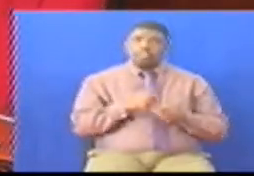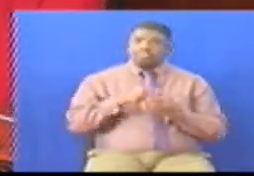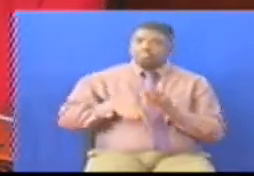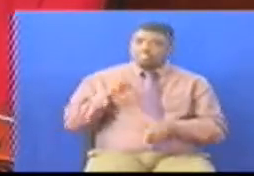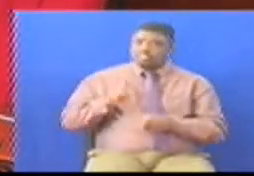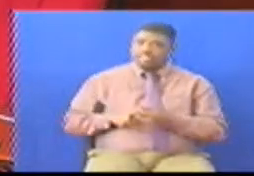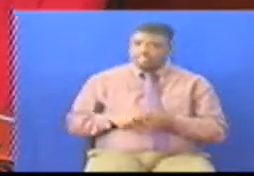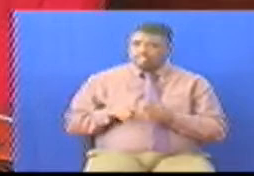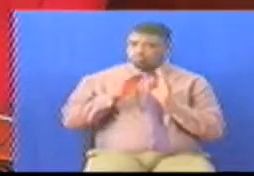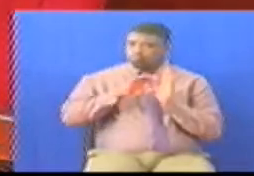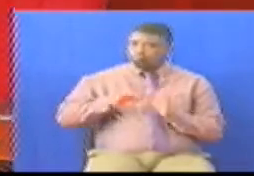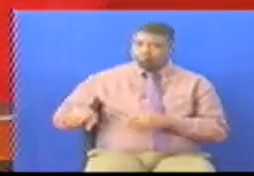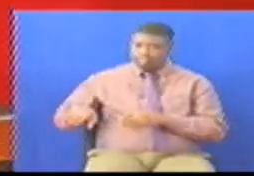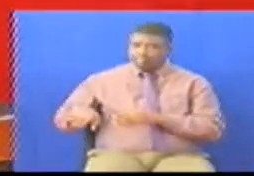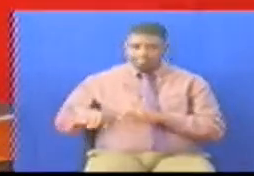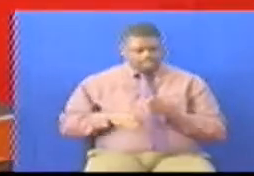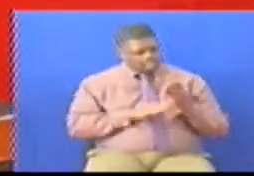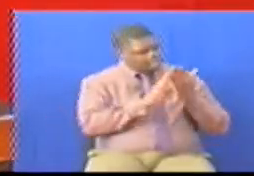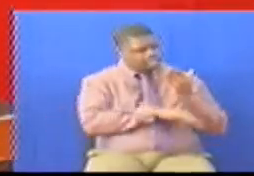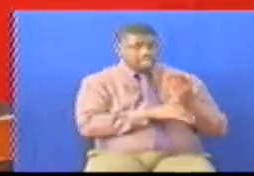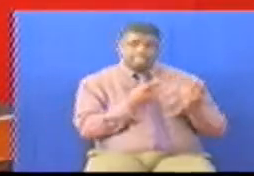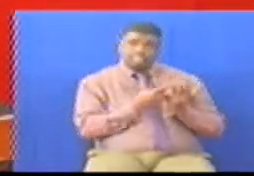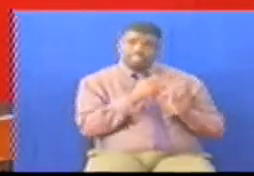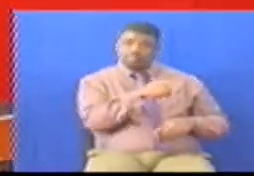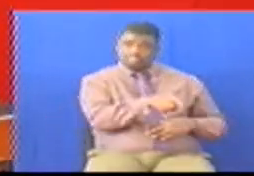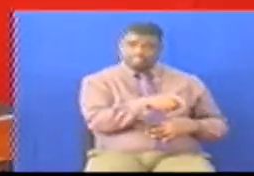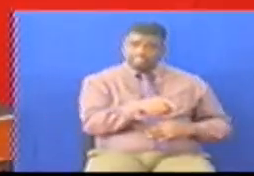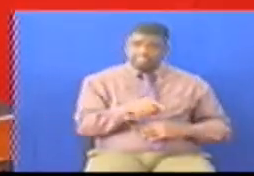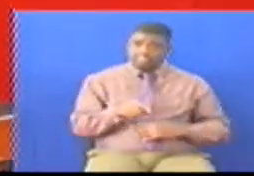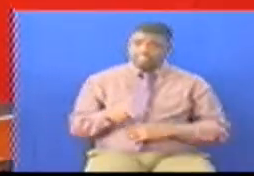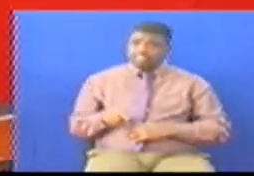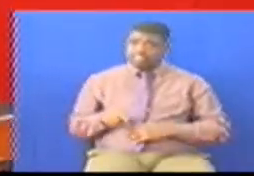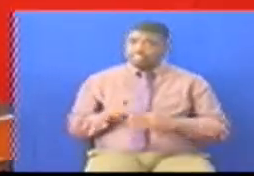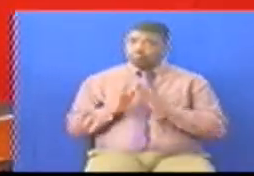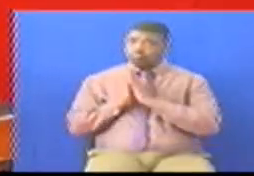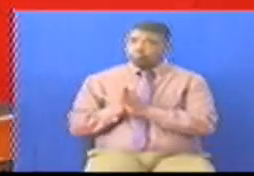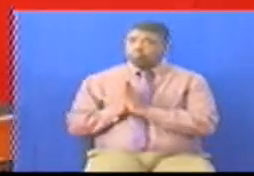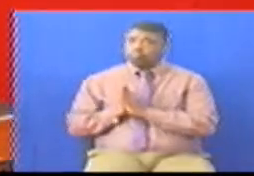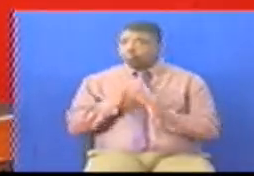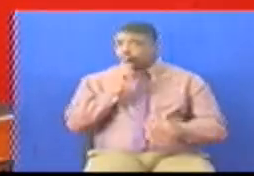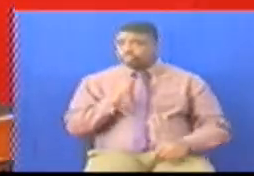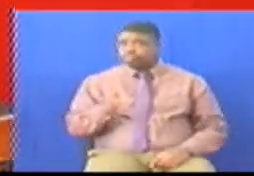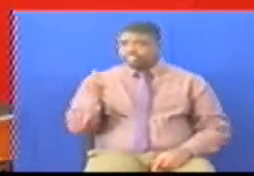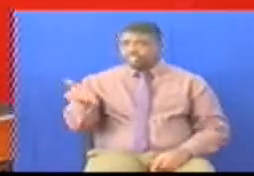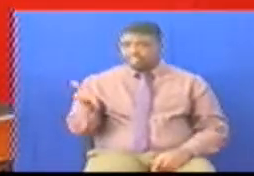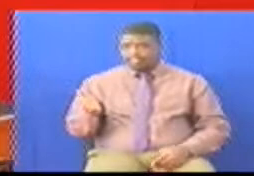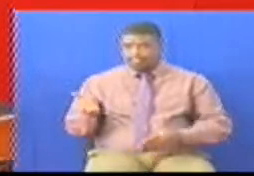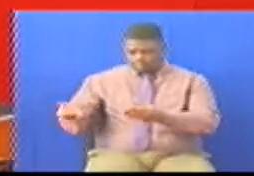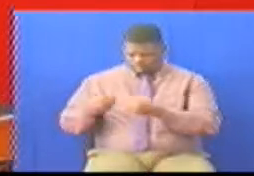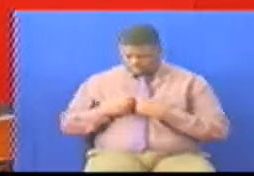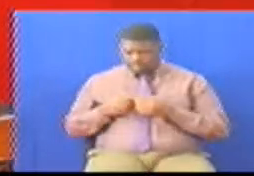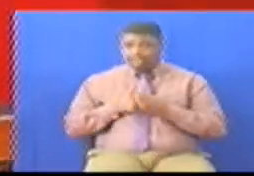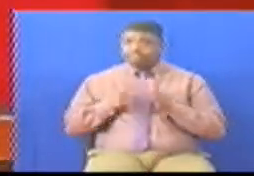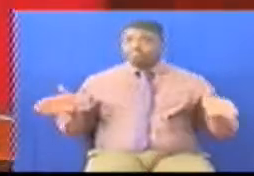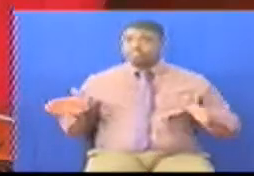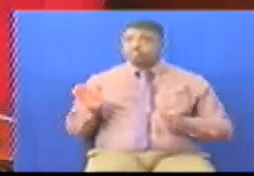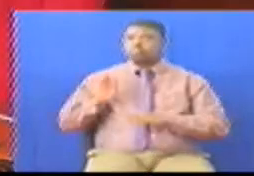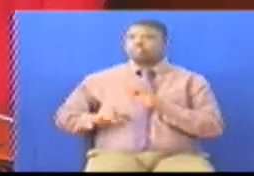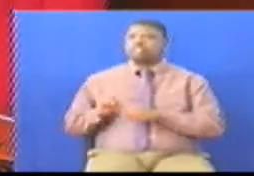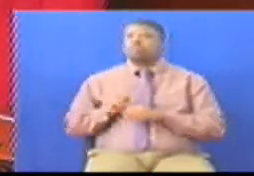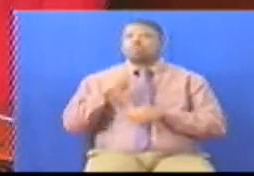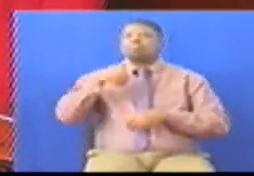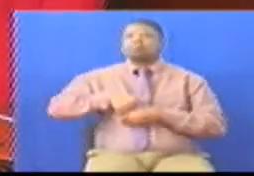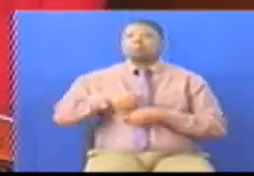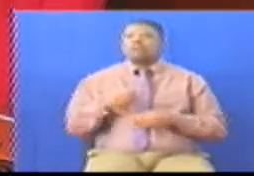tuweze kuepuka hasara kama hizi. Mheshimiwa Spika, baada ya kusema haya, naomba nikushukuru sana sana sana kwa kunipa nafasi ya kuweza kuchangia kuwa mjumbe